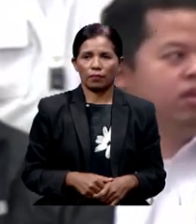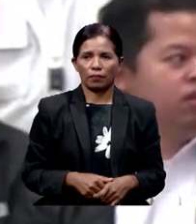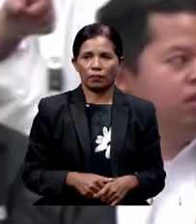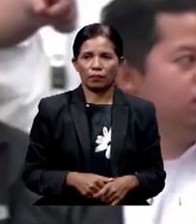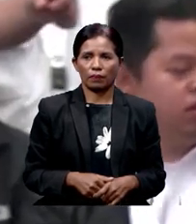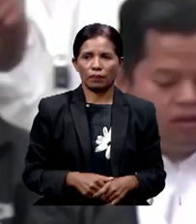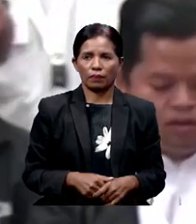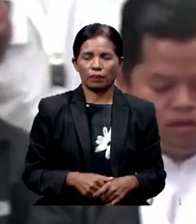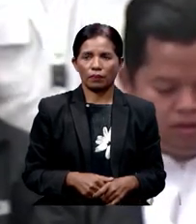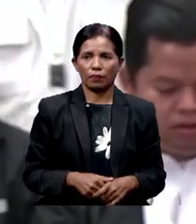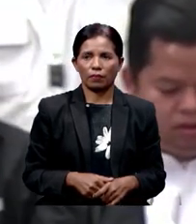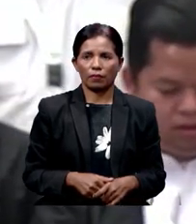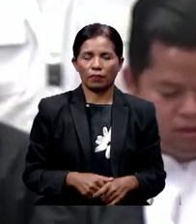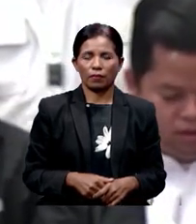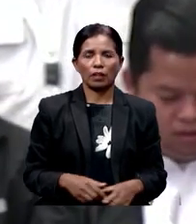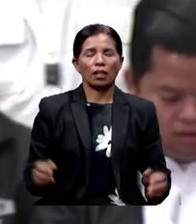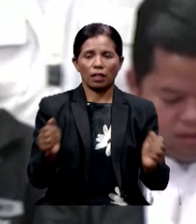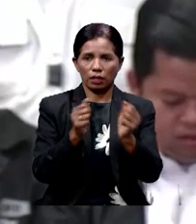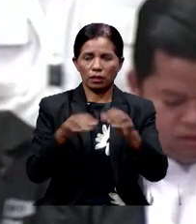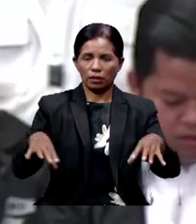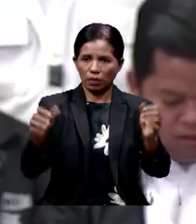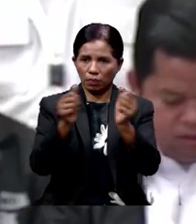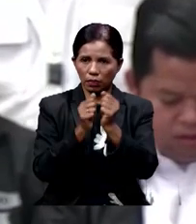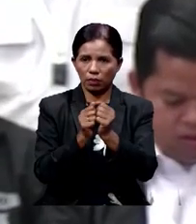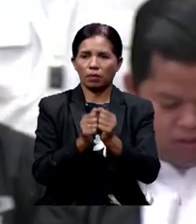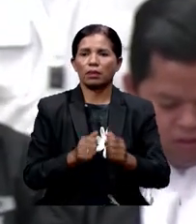hal-hal yang terkait